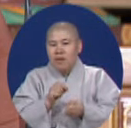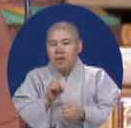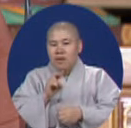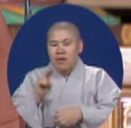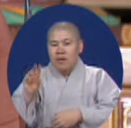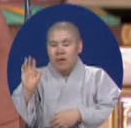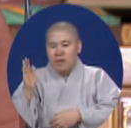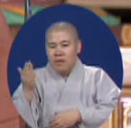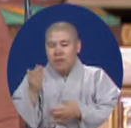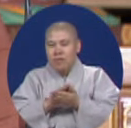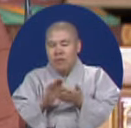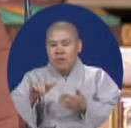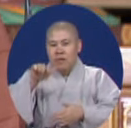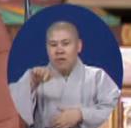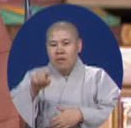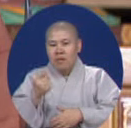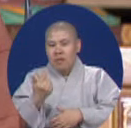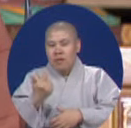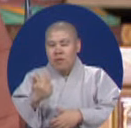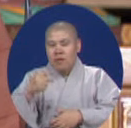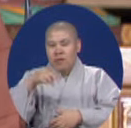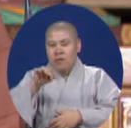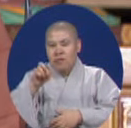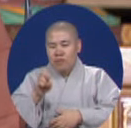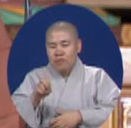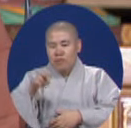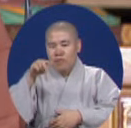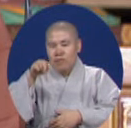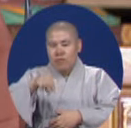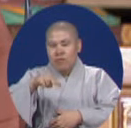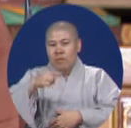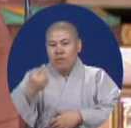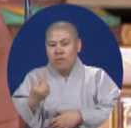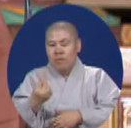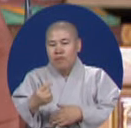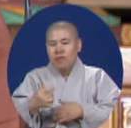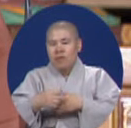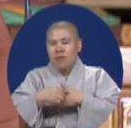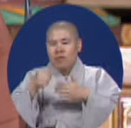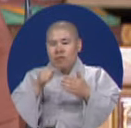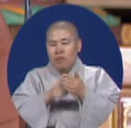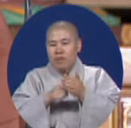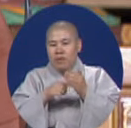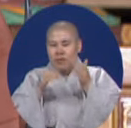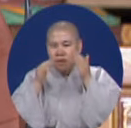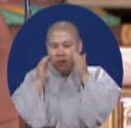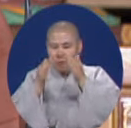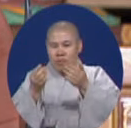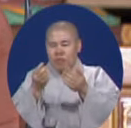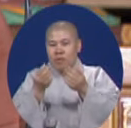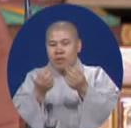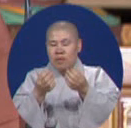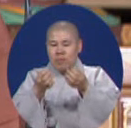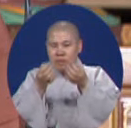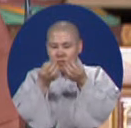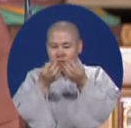이것을 관심수도라고 그래요. 마음을 딱 관조해서